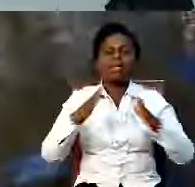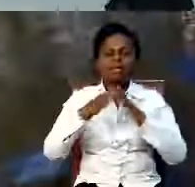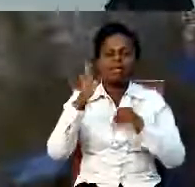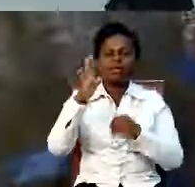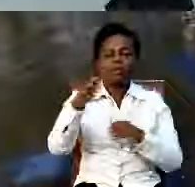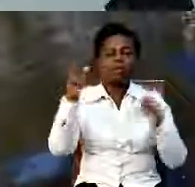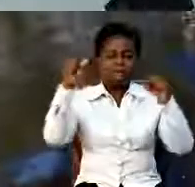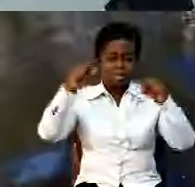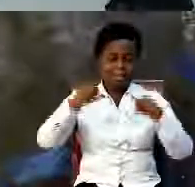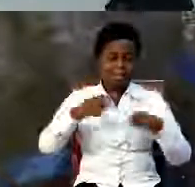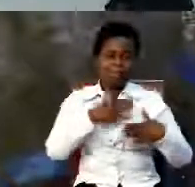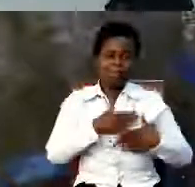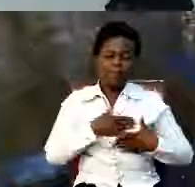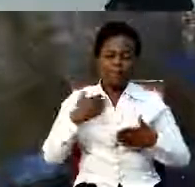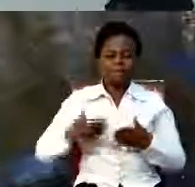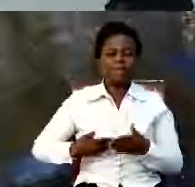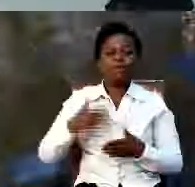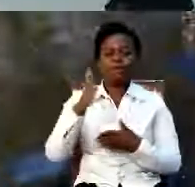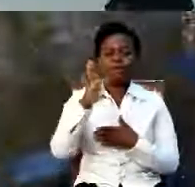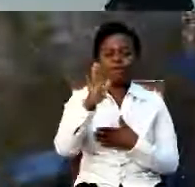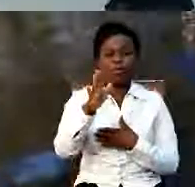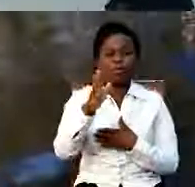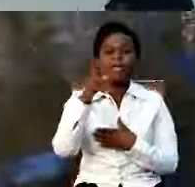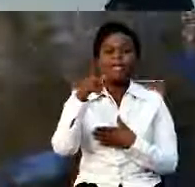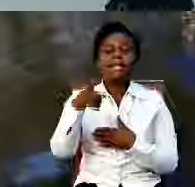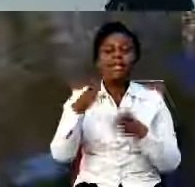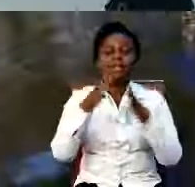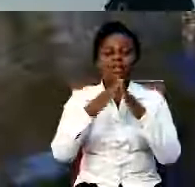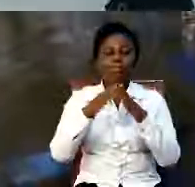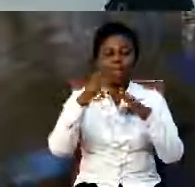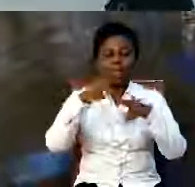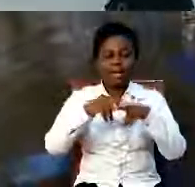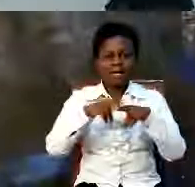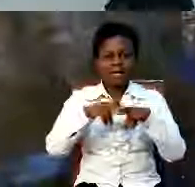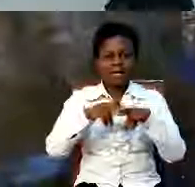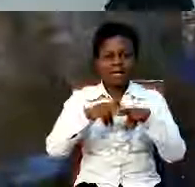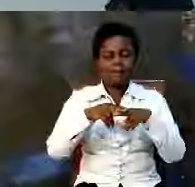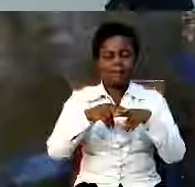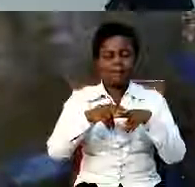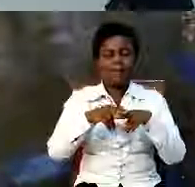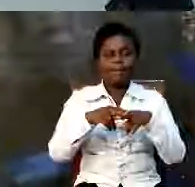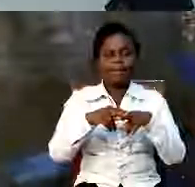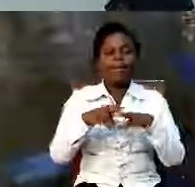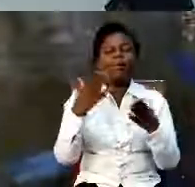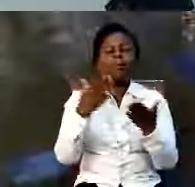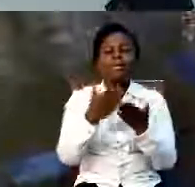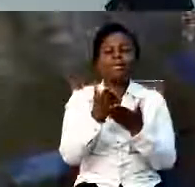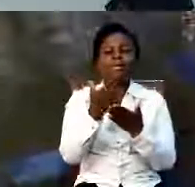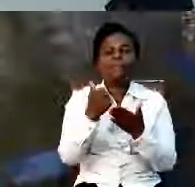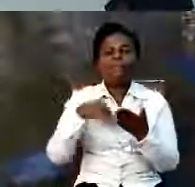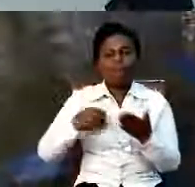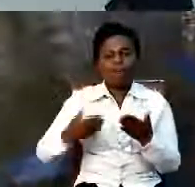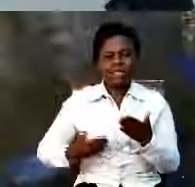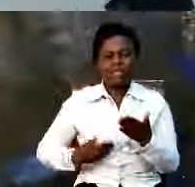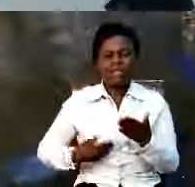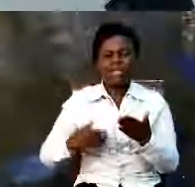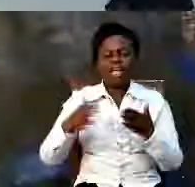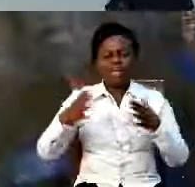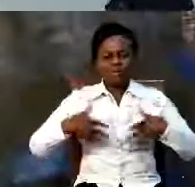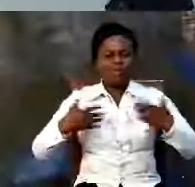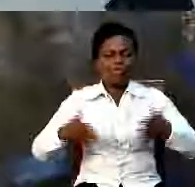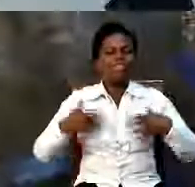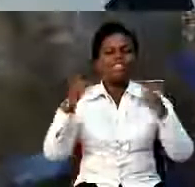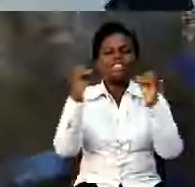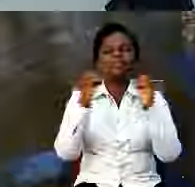inabidi umpende mke wako, ili nyumba ikalike. Bwana asifiwe sana. Maana mwanamke kama hajafurahi, kila